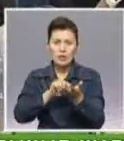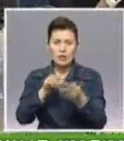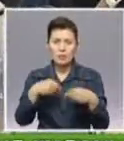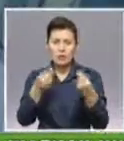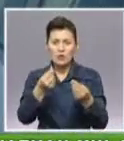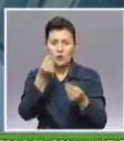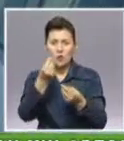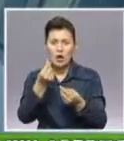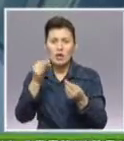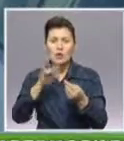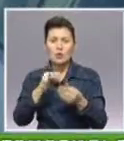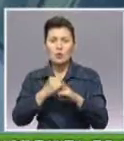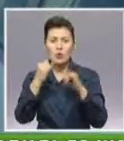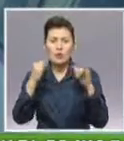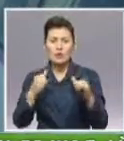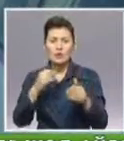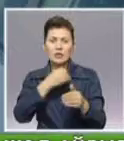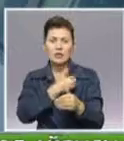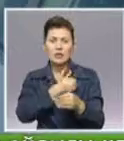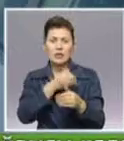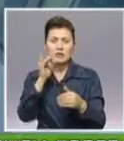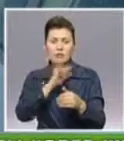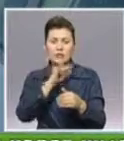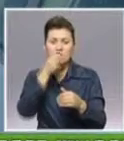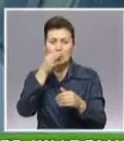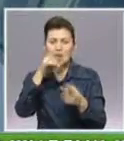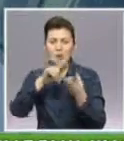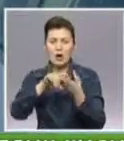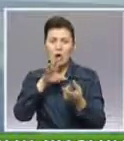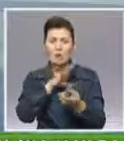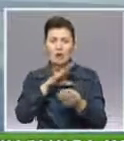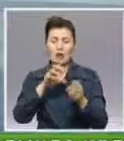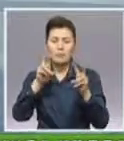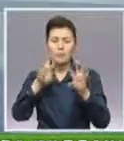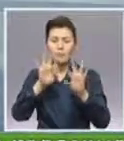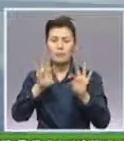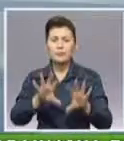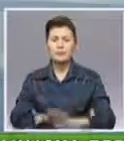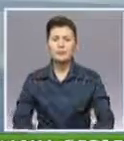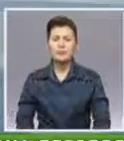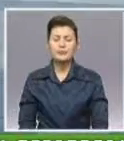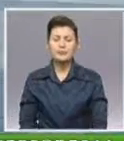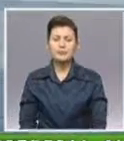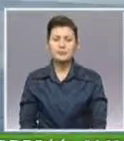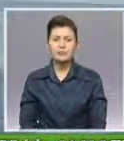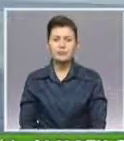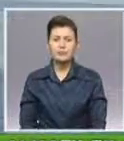берілетін өтемақыны көбейтсе деген тілегінен орын алған. Рауан Оқас, Әсет Құндақбаев, Алматы телеарнасы.